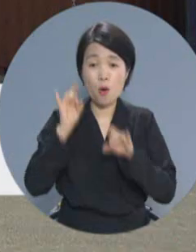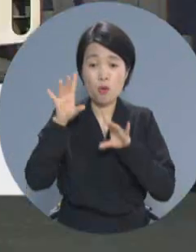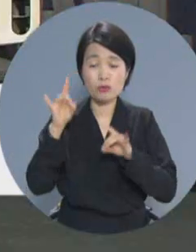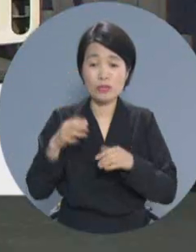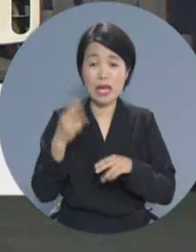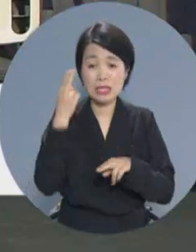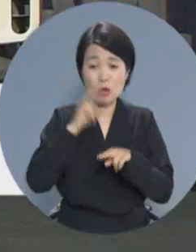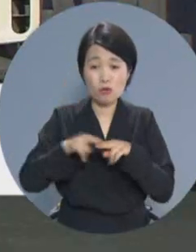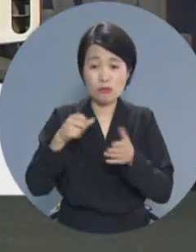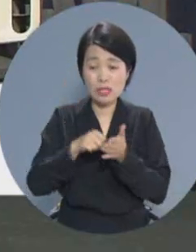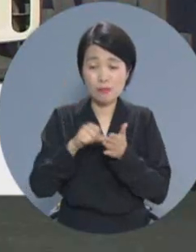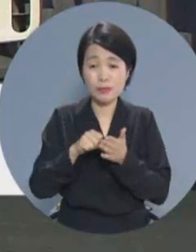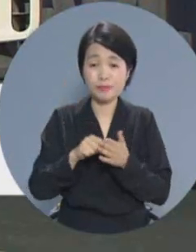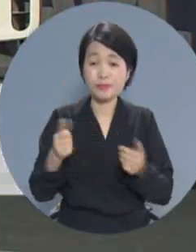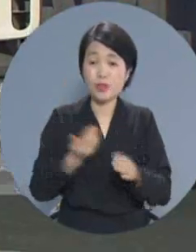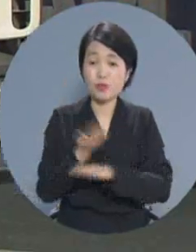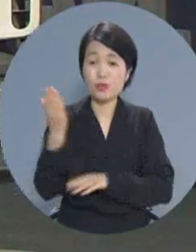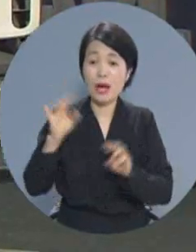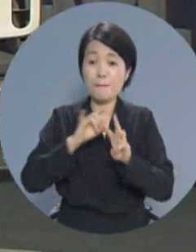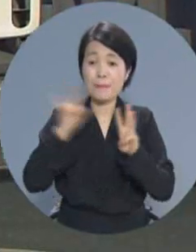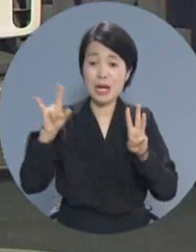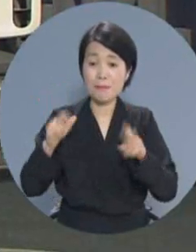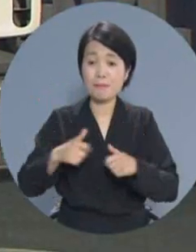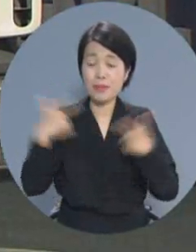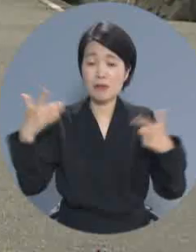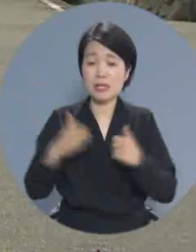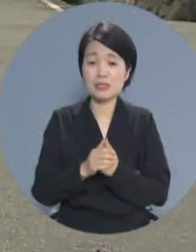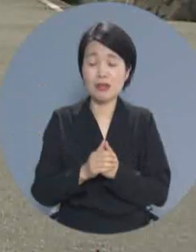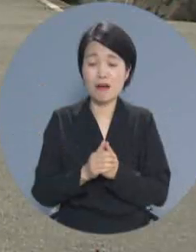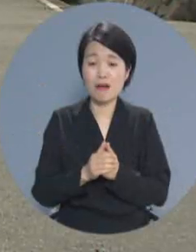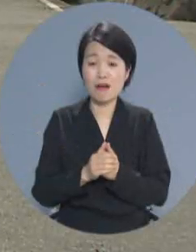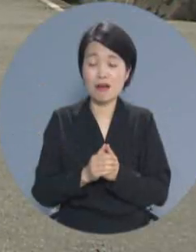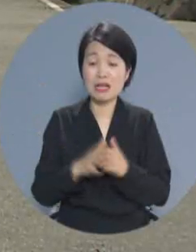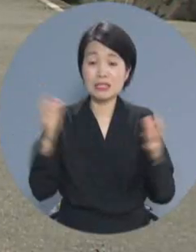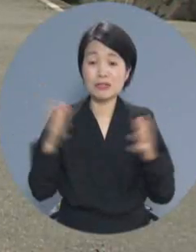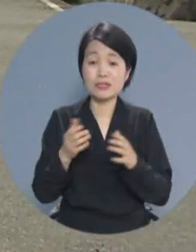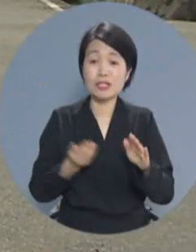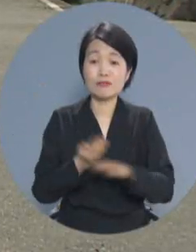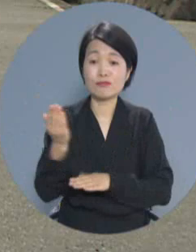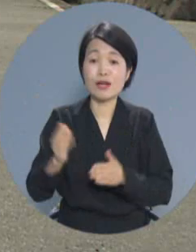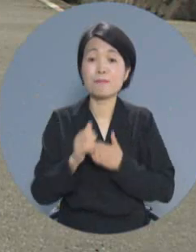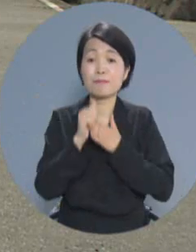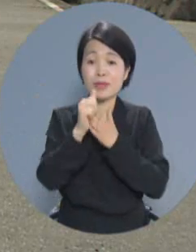제품 수출이 3배 이상 늘어 전체 수출 증가세를 견인했습니다.